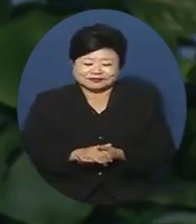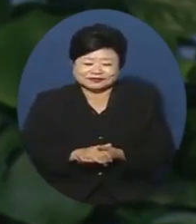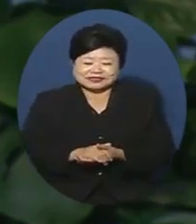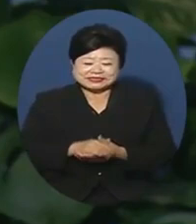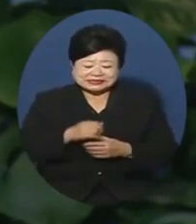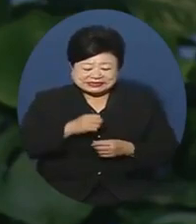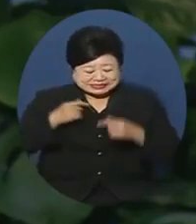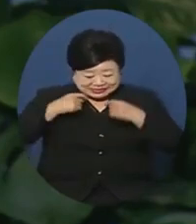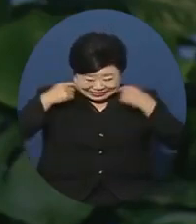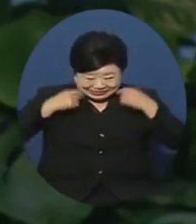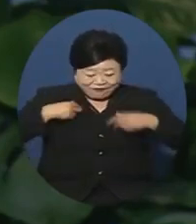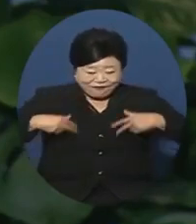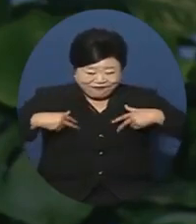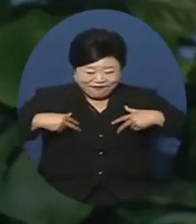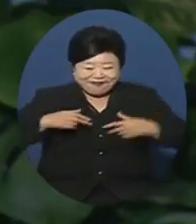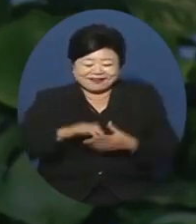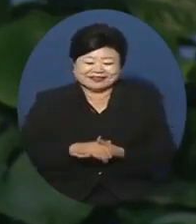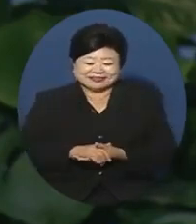즐기고